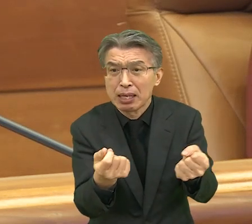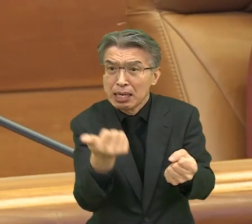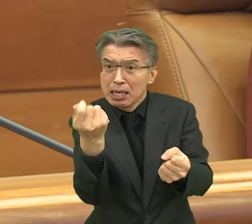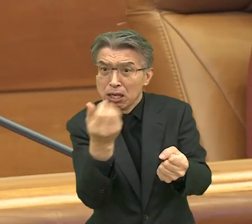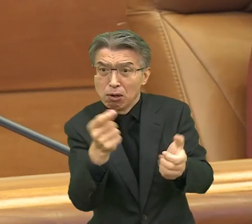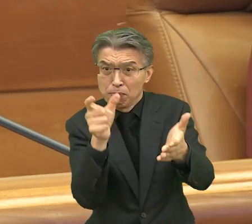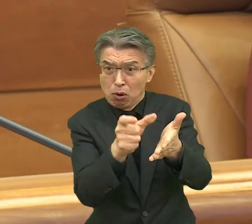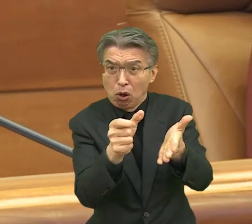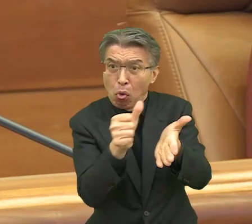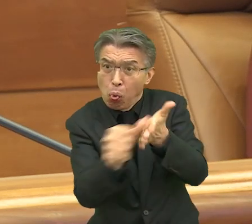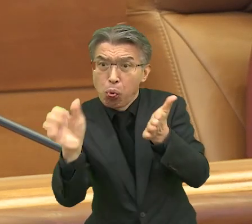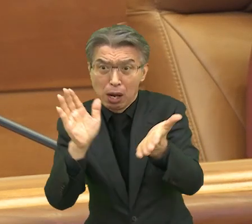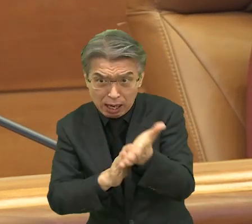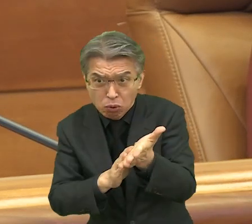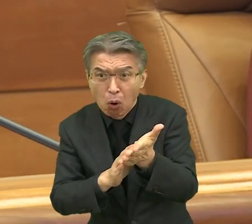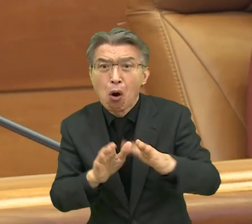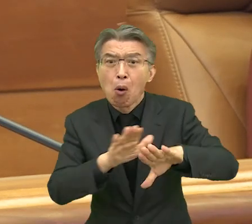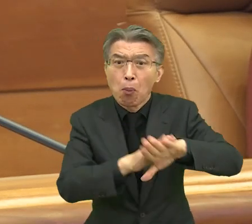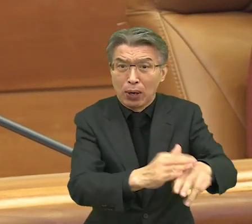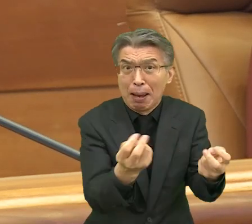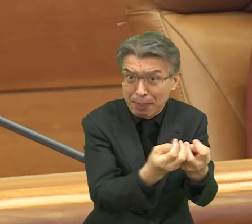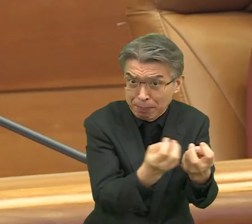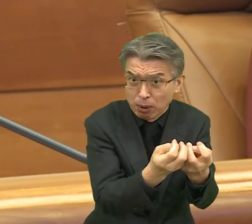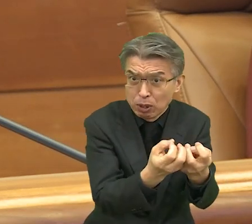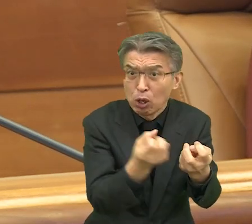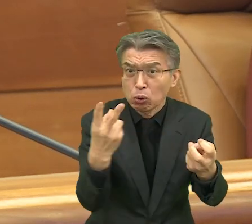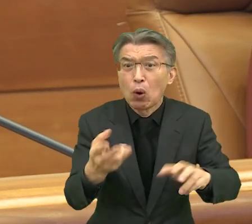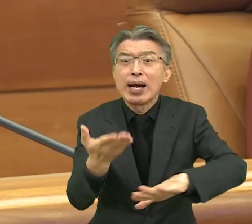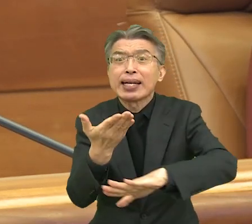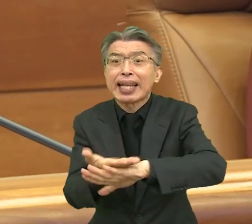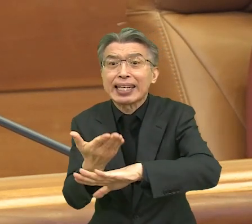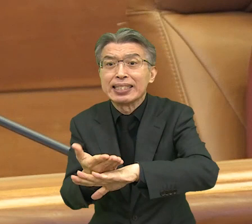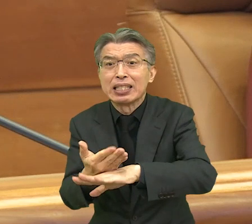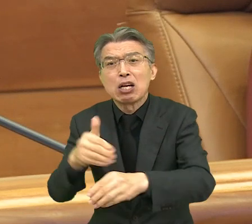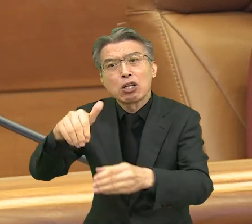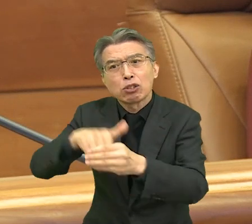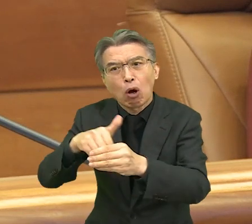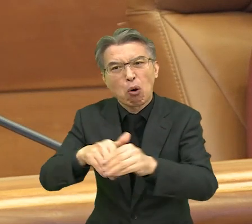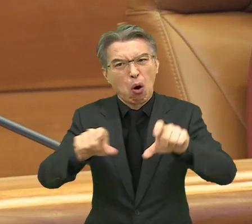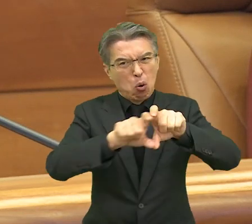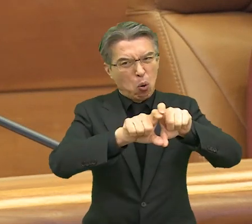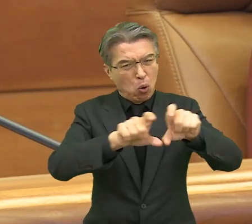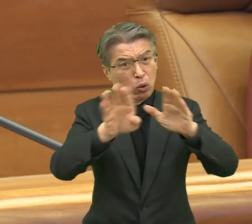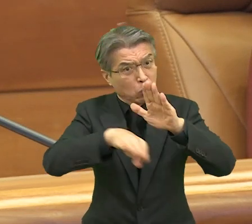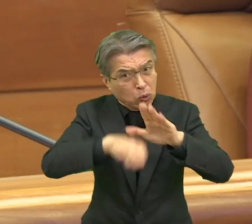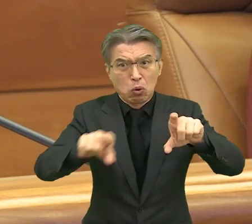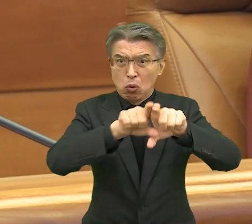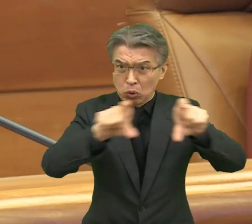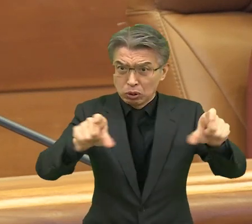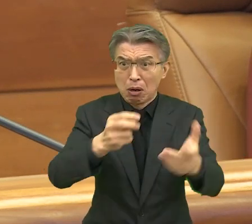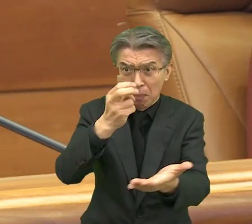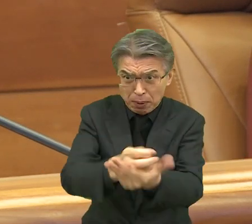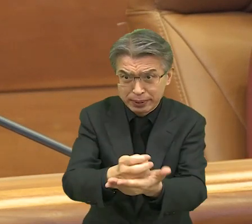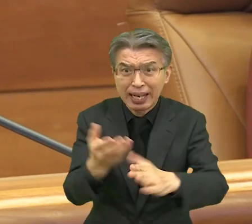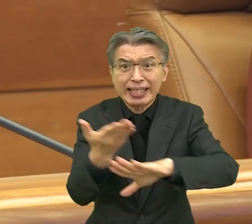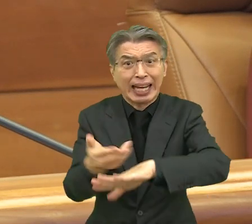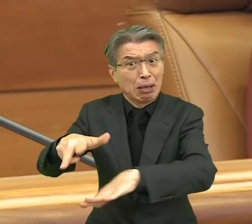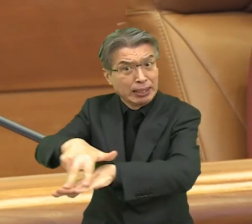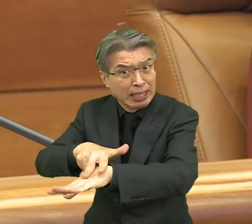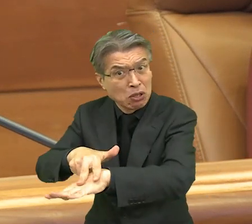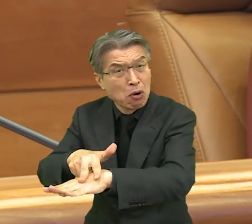절취하고 보관하는 방법 외에도 선거의 공정성을 담보하기 위한 다른 제도적 장치들도